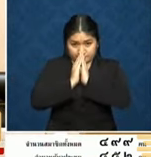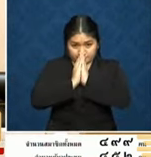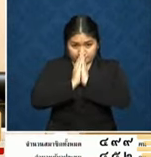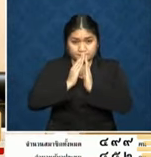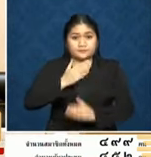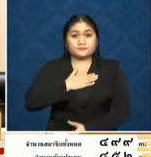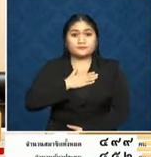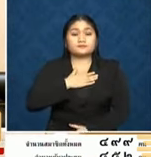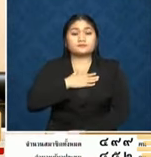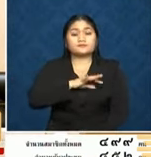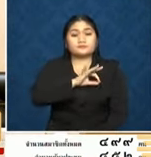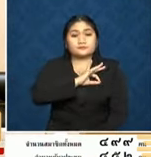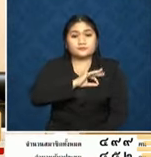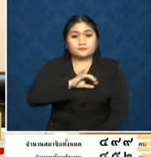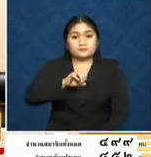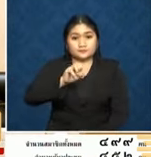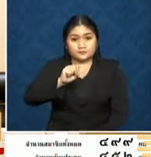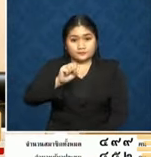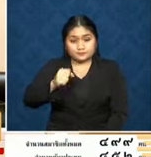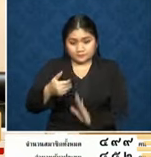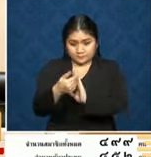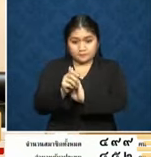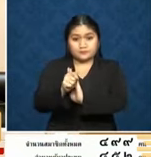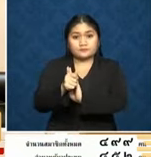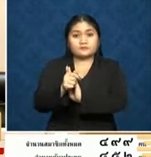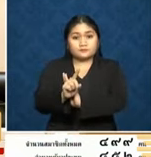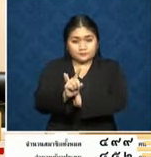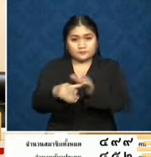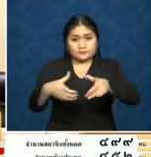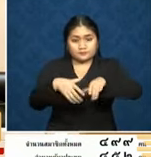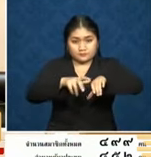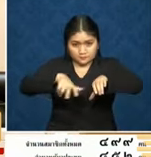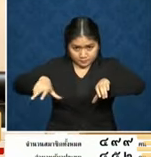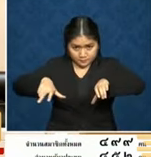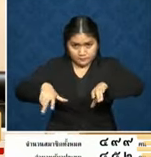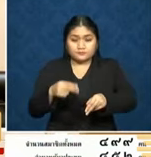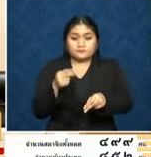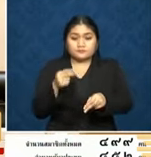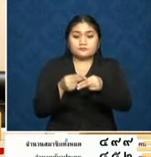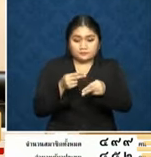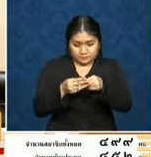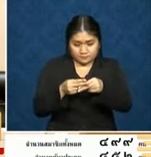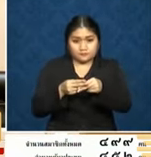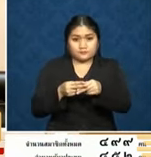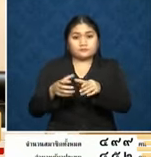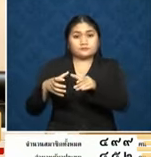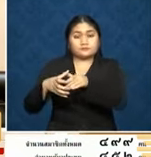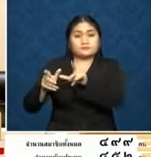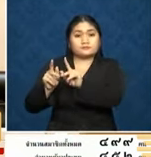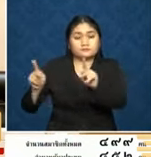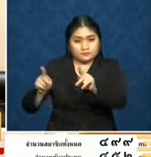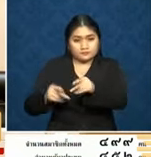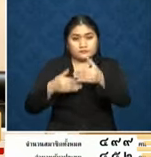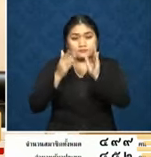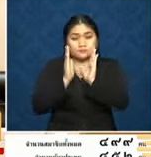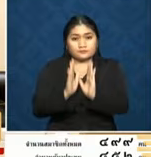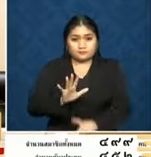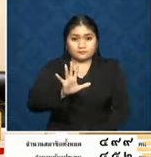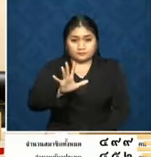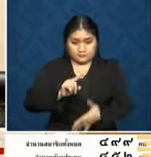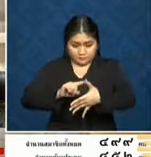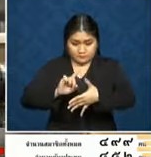มาชิกสภาผู้แทนราษฎรจังหวัดอุดรธานีพรรคเพื่อไทยครับขอเสนอรายชื่อกรรมาธิการวิสามัญจำนวน5ท่านครับท่